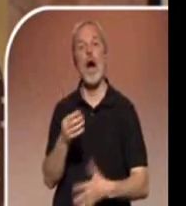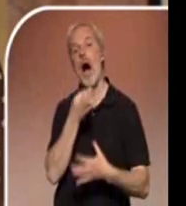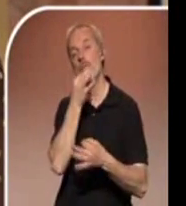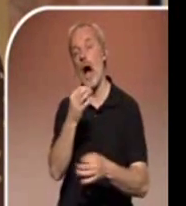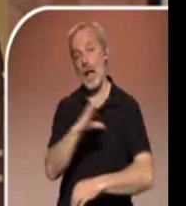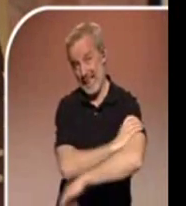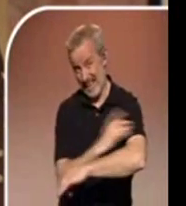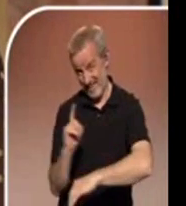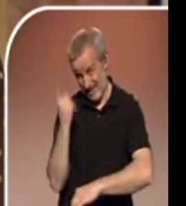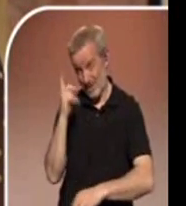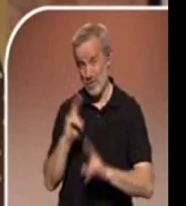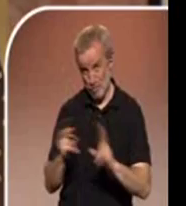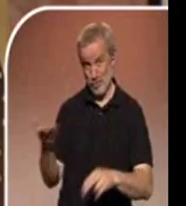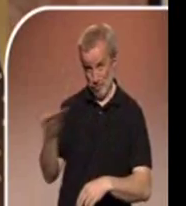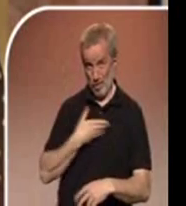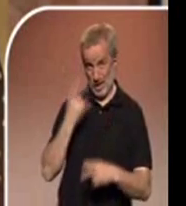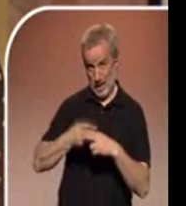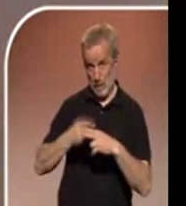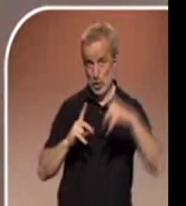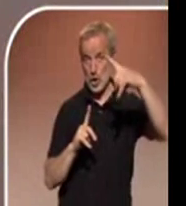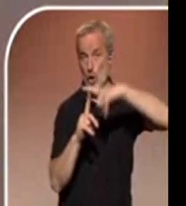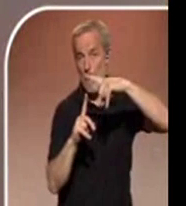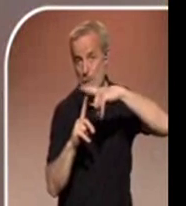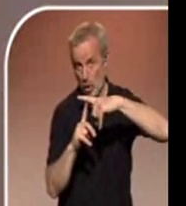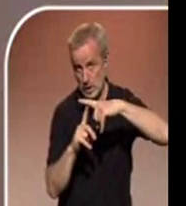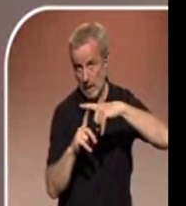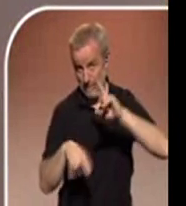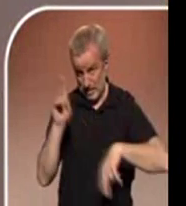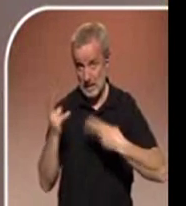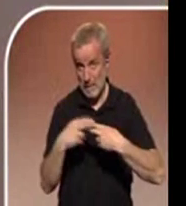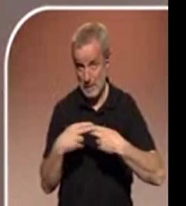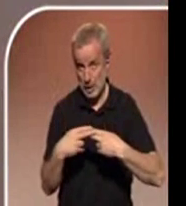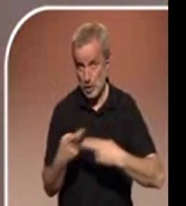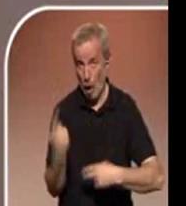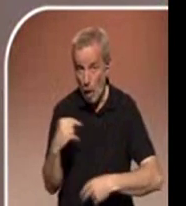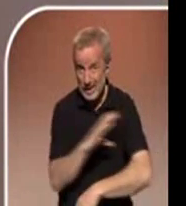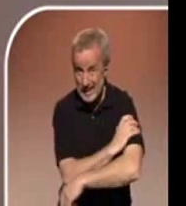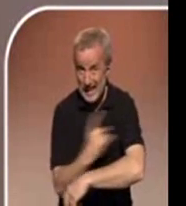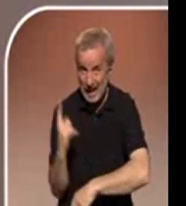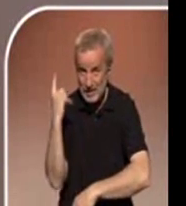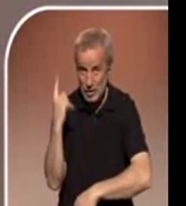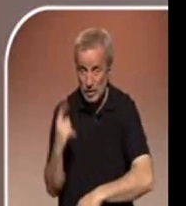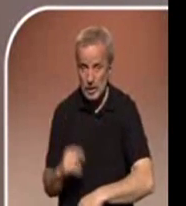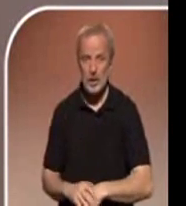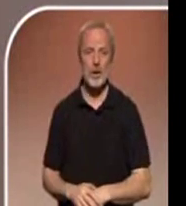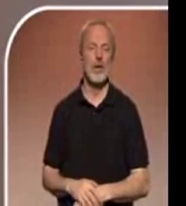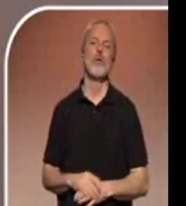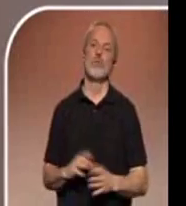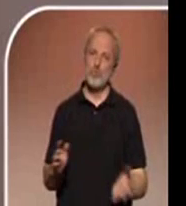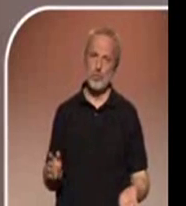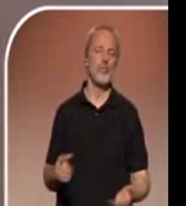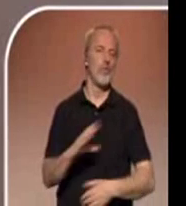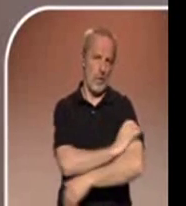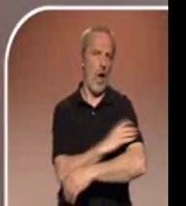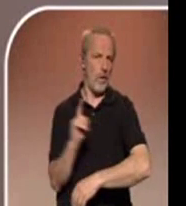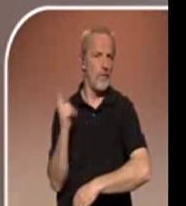krevní tlak souvisí s trombózou. Jestli je takový pacient více ohrožen. Tak vysoký krevní tlak je riziko,